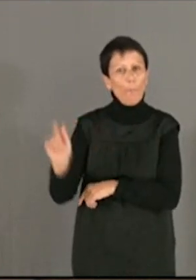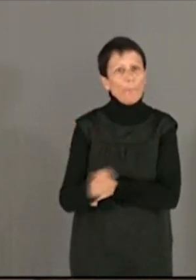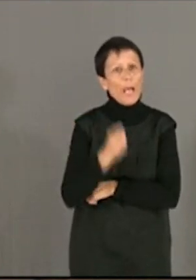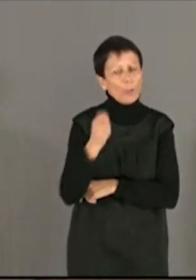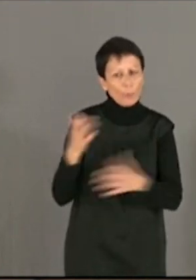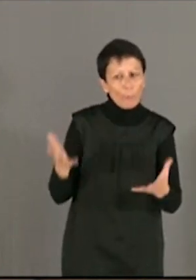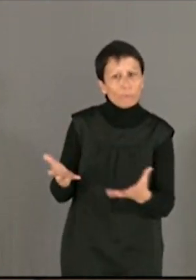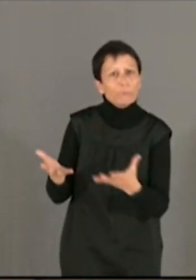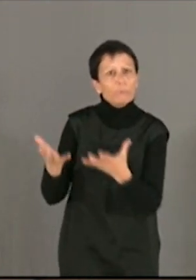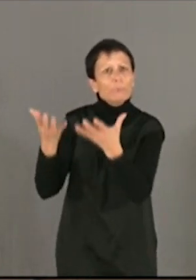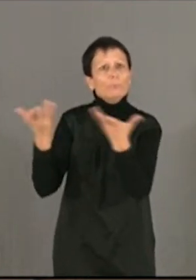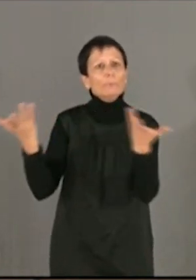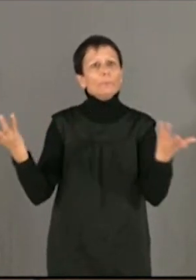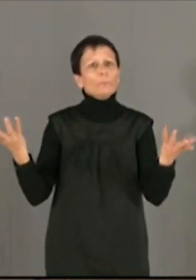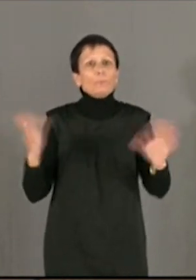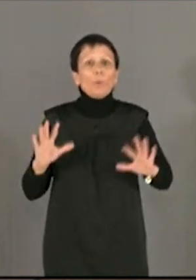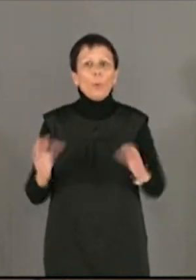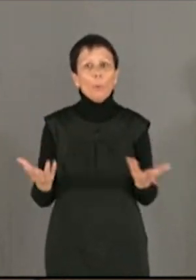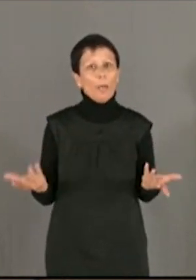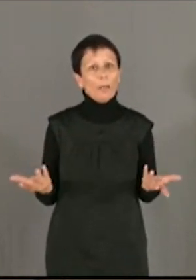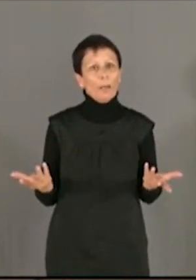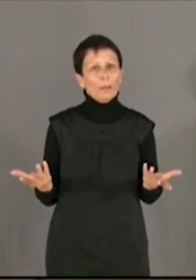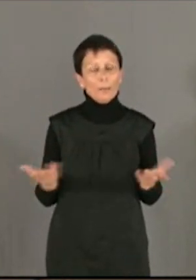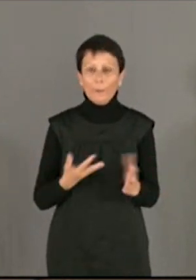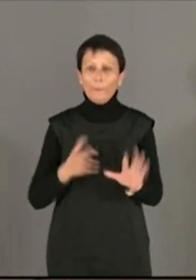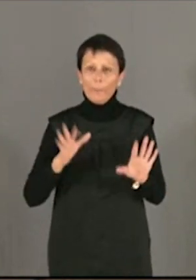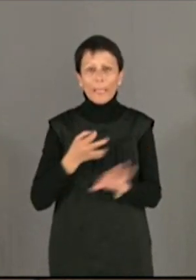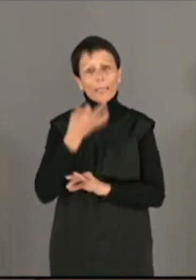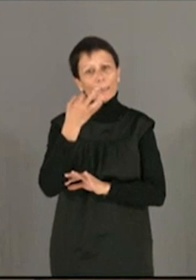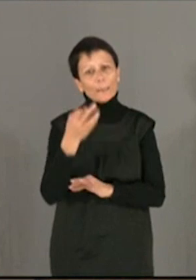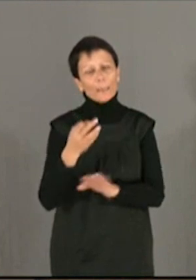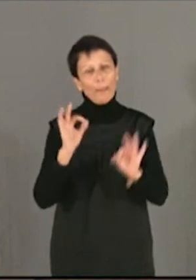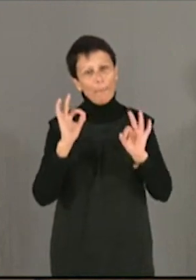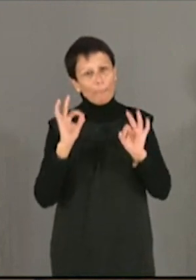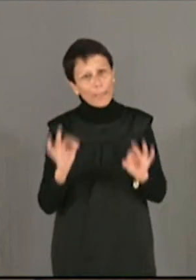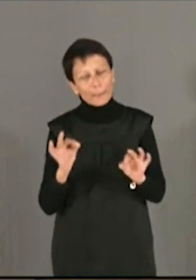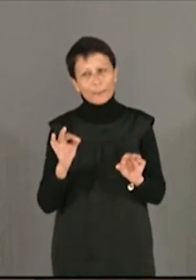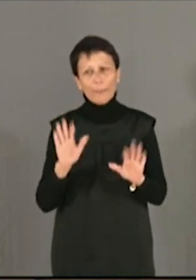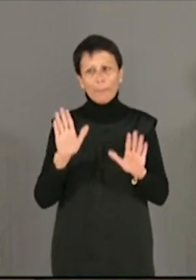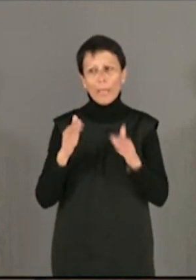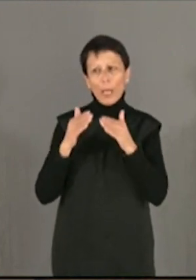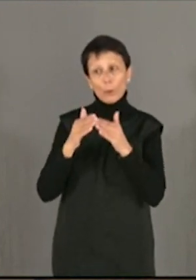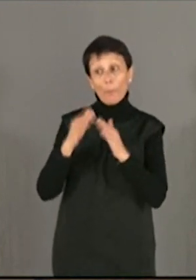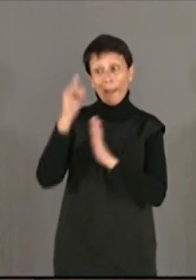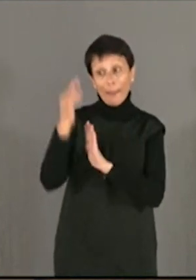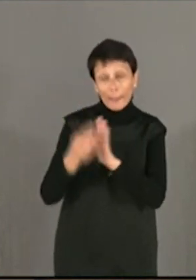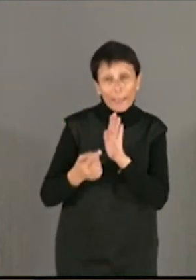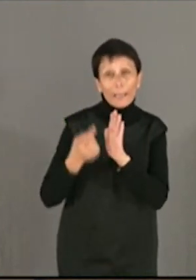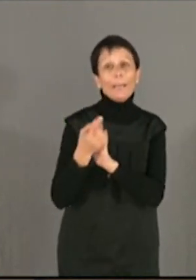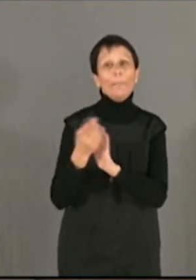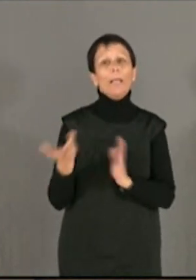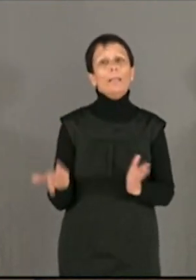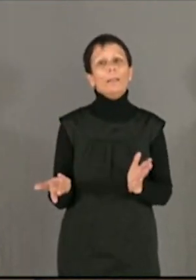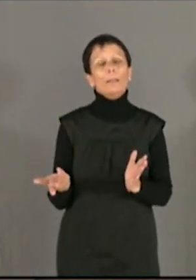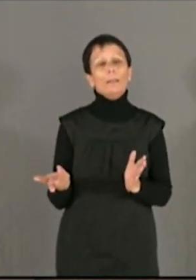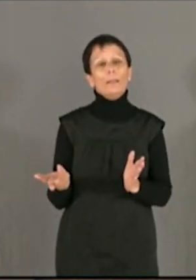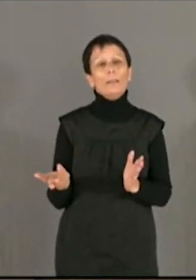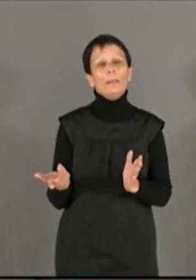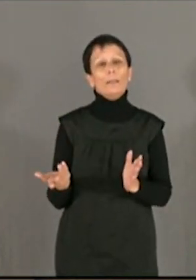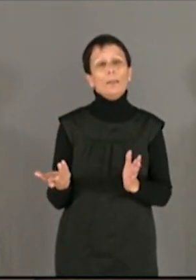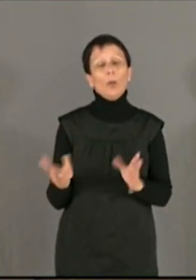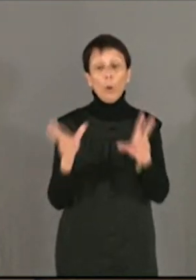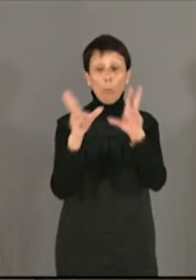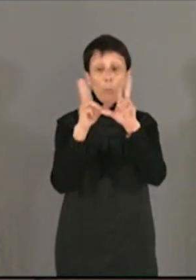soutenir en précisant ou en demandant à nouveau que